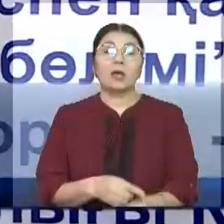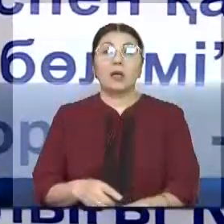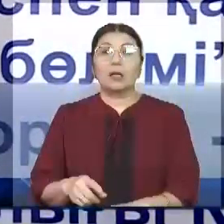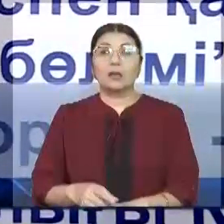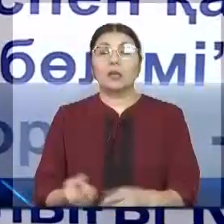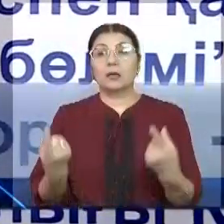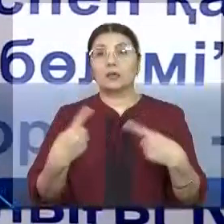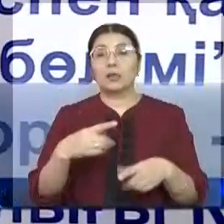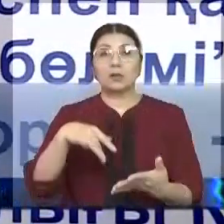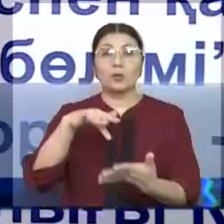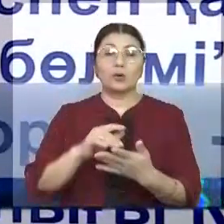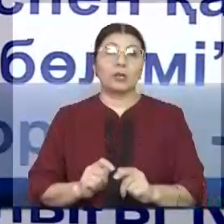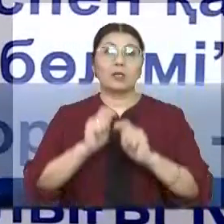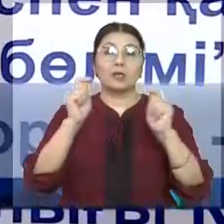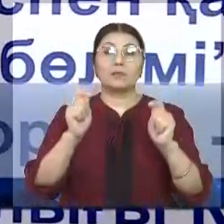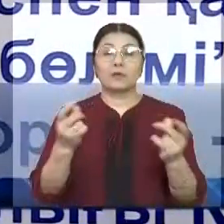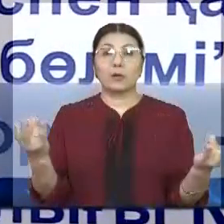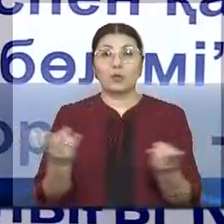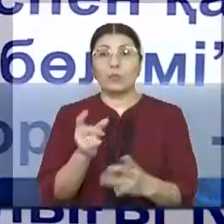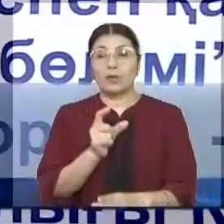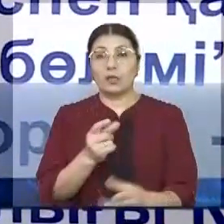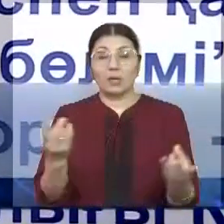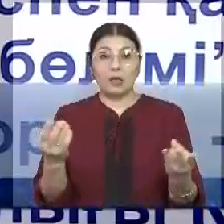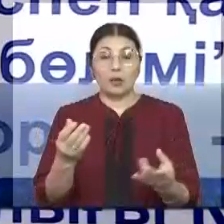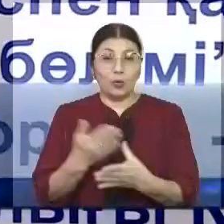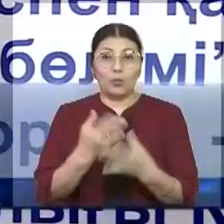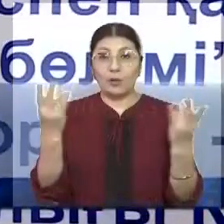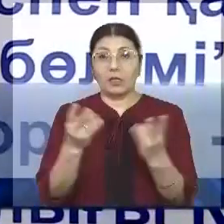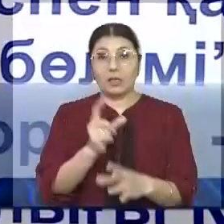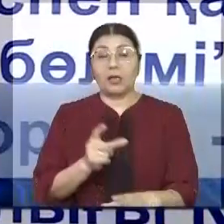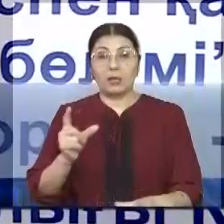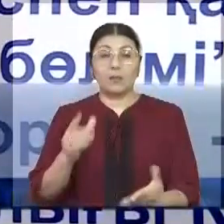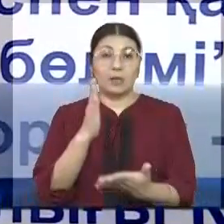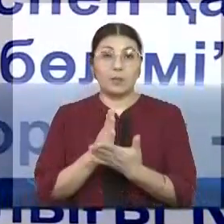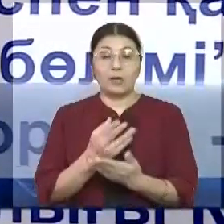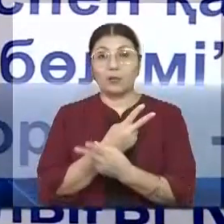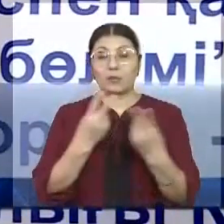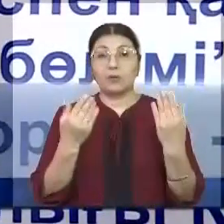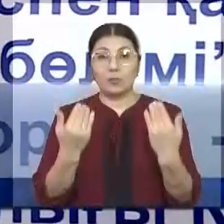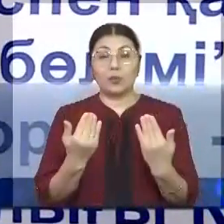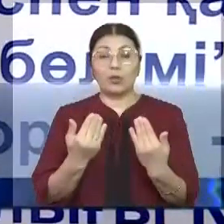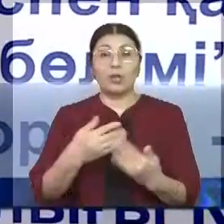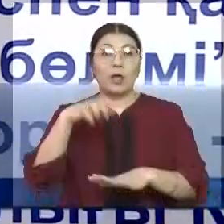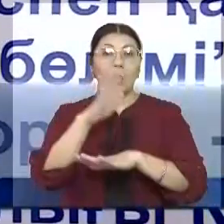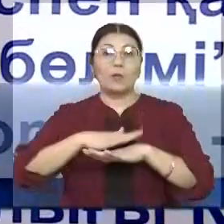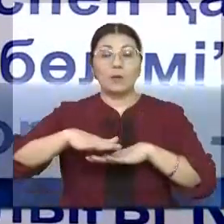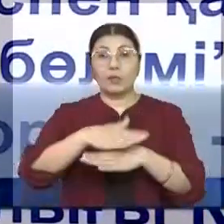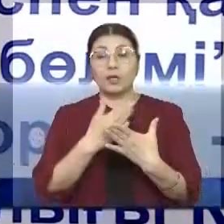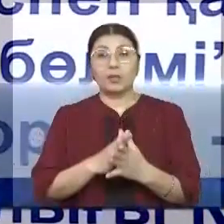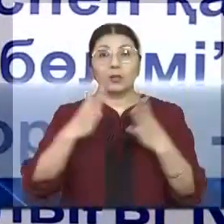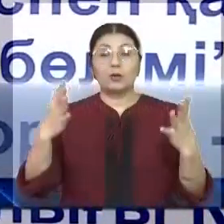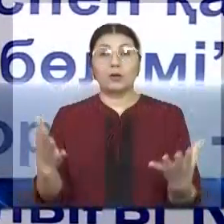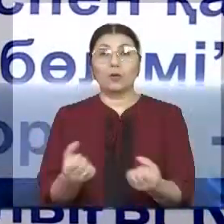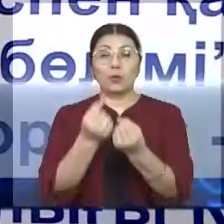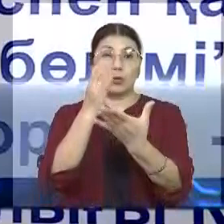жерде көмекке мұқтаж адамдар бар екенін көрдік. Енді бүгінгі күнде көріп жатырмыз, мемлекет тарапынан үлкен қолдау